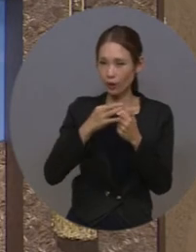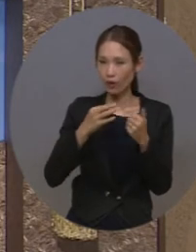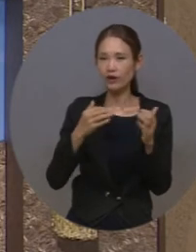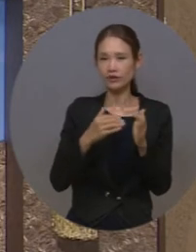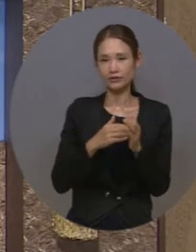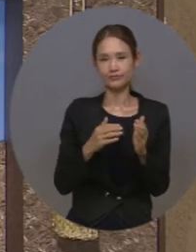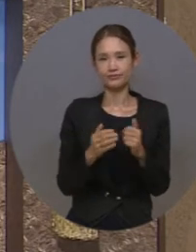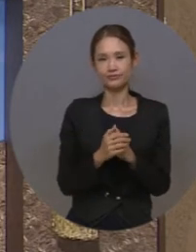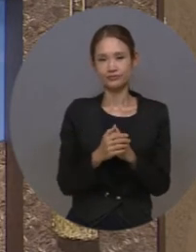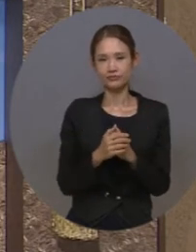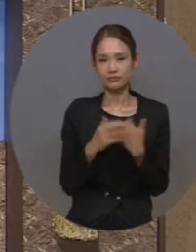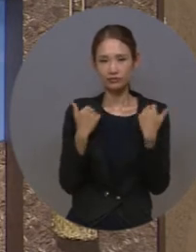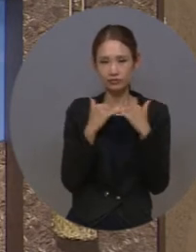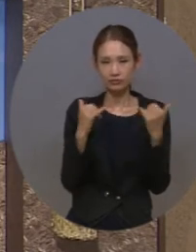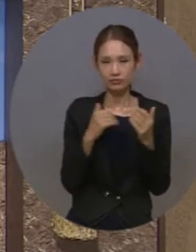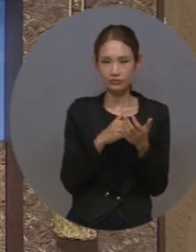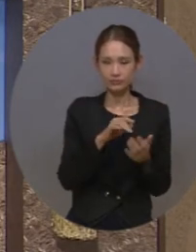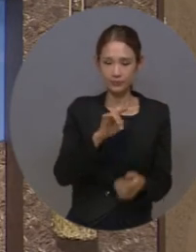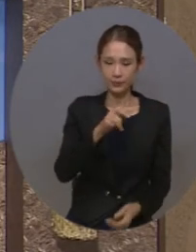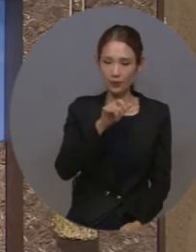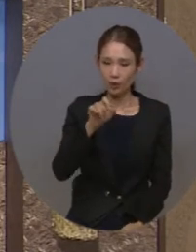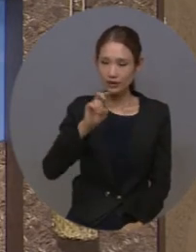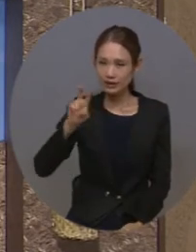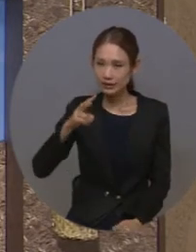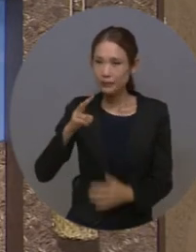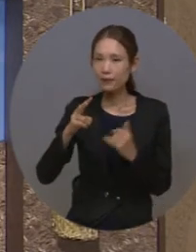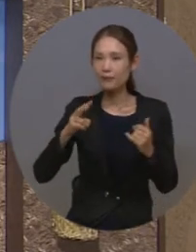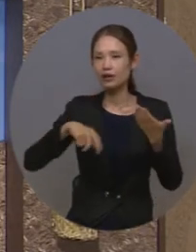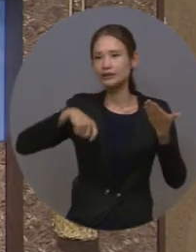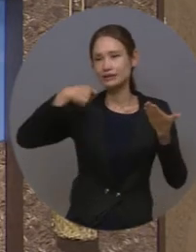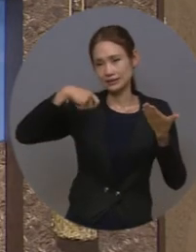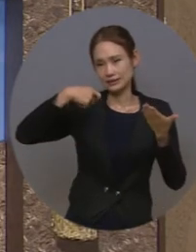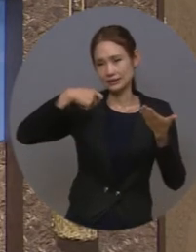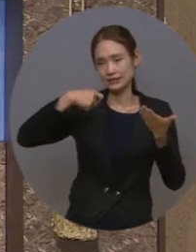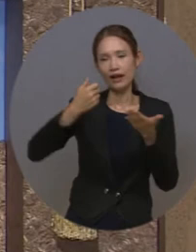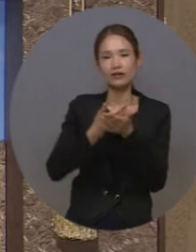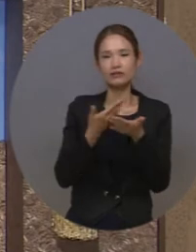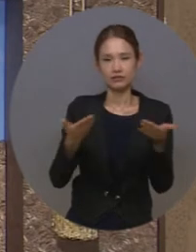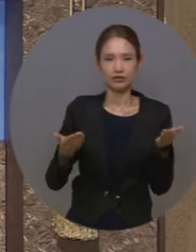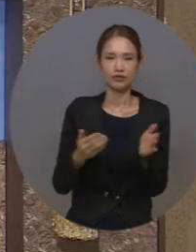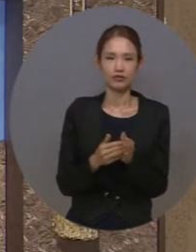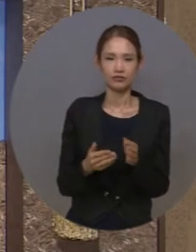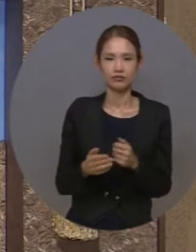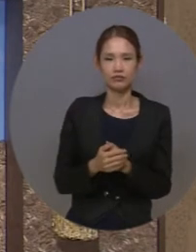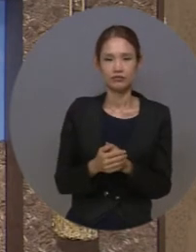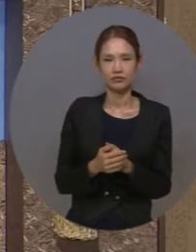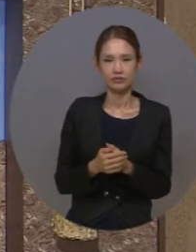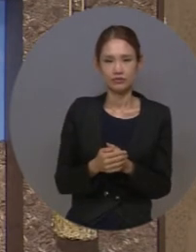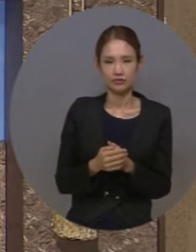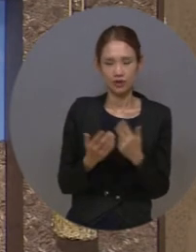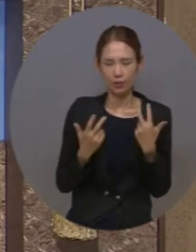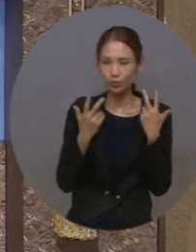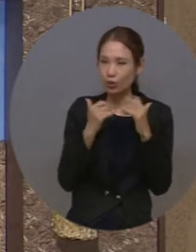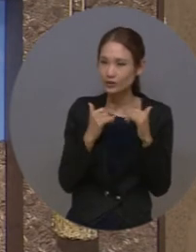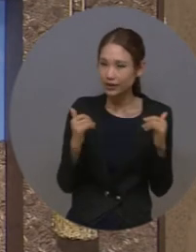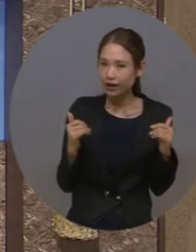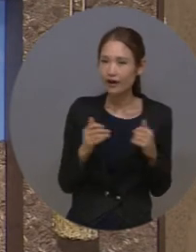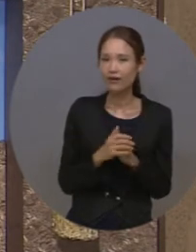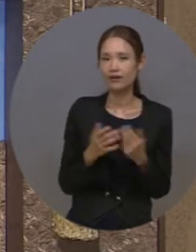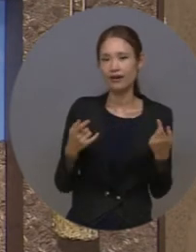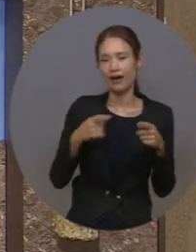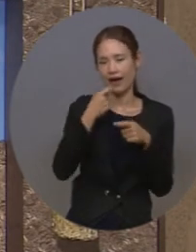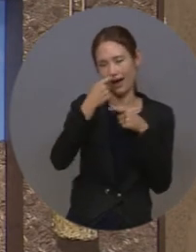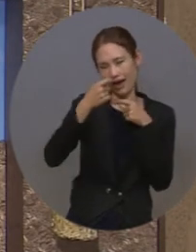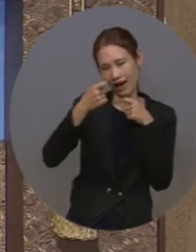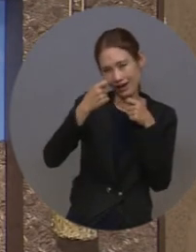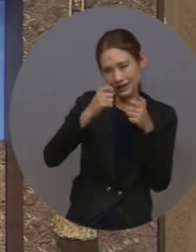해줘가지고 네. 어르신들 한 150에서 200명도 식사를 제공하는 거거든요. 그러면서 그 봉사하는 사람들하고도